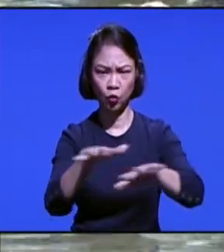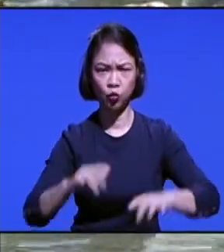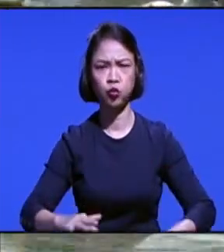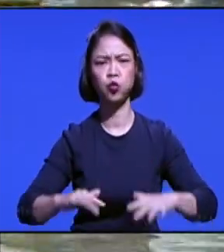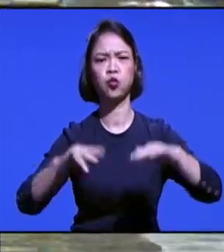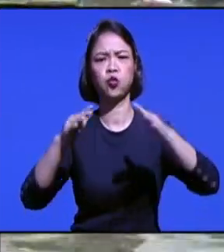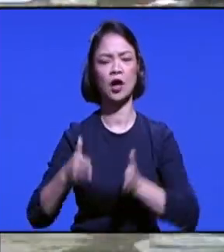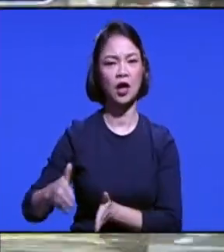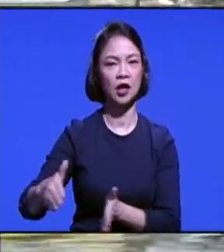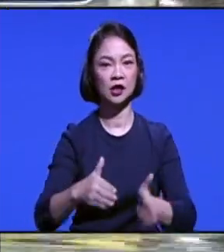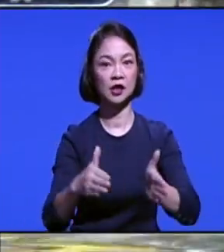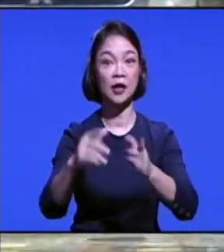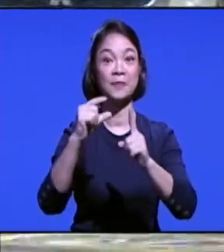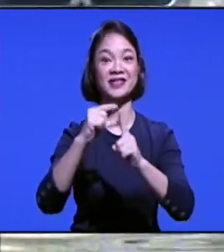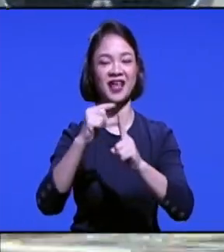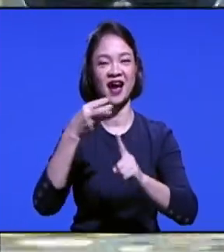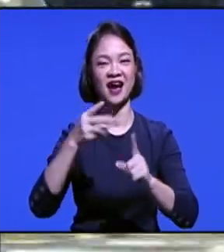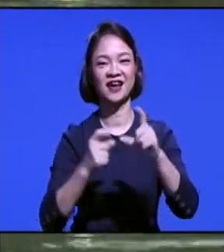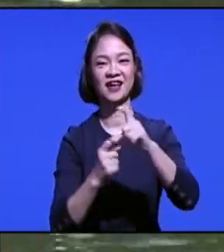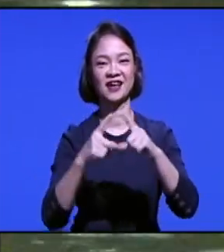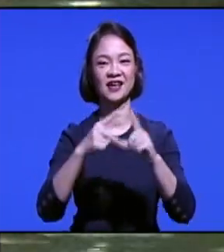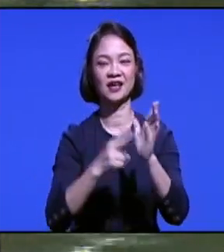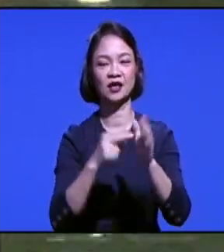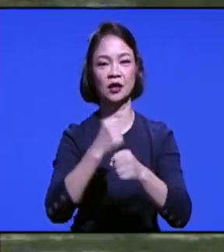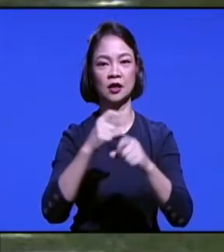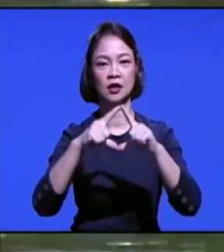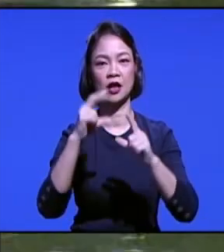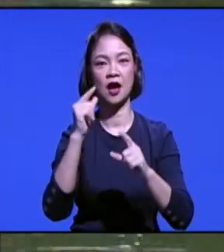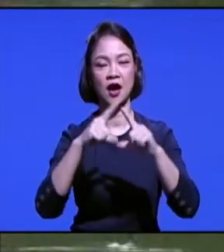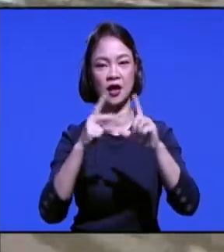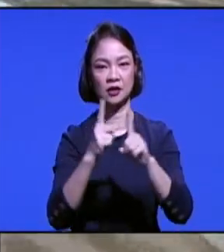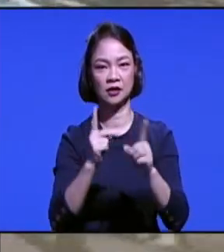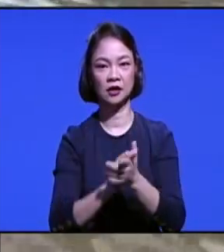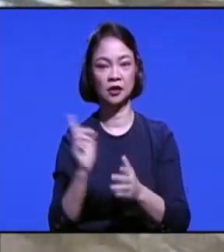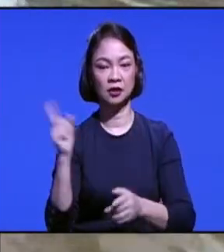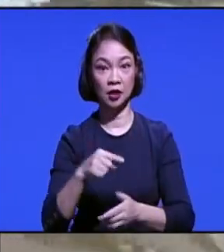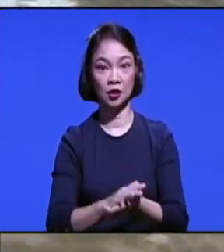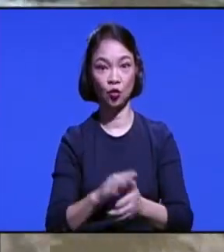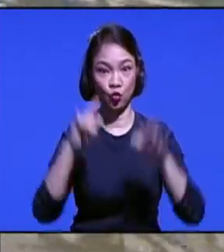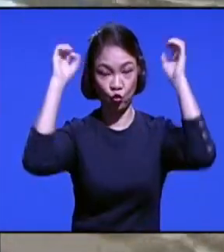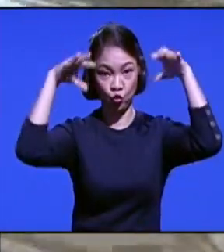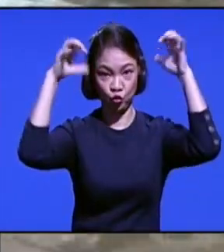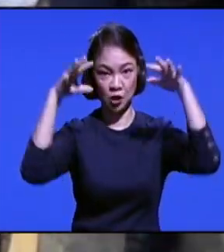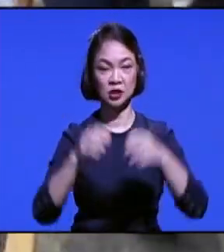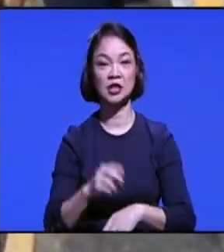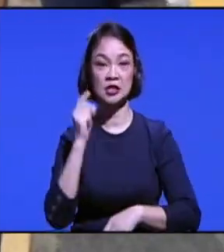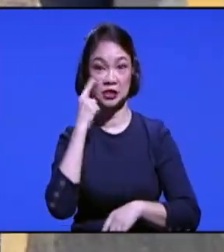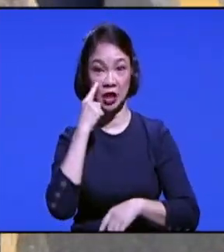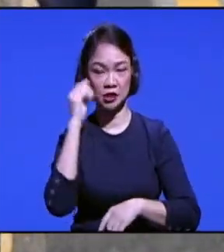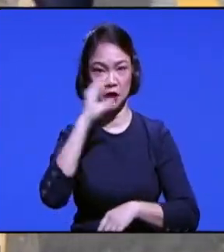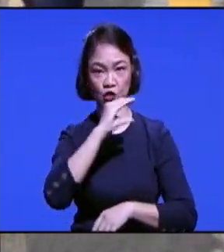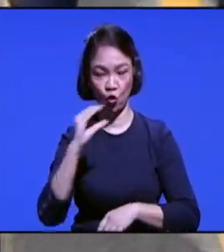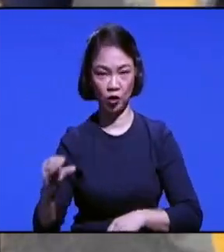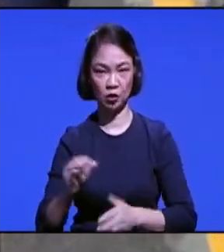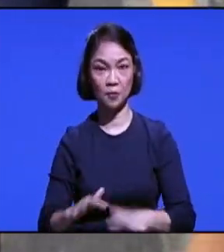luapan Kali Pasanggrahan setelah hujan dengan intensitas tinggi turun sejak Selasa sore. Badan Nasional Penanggulangan Bencana